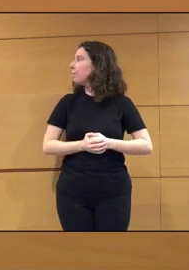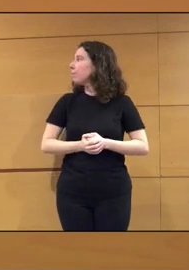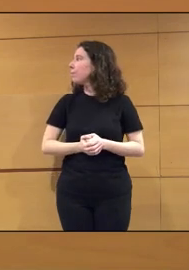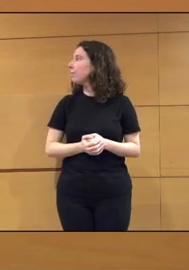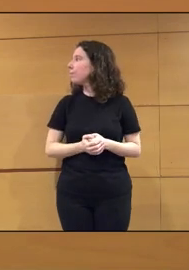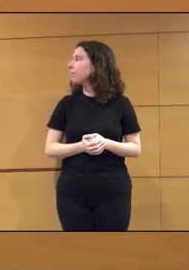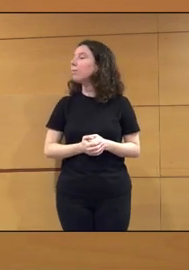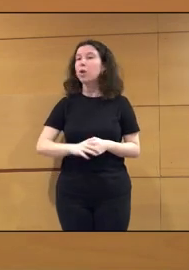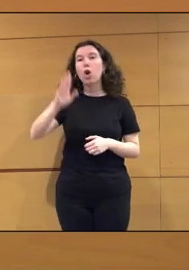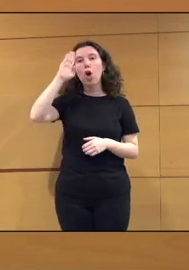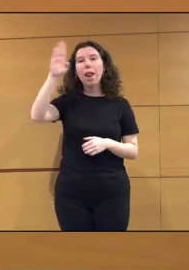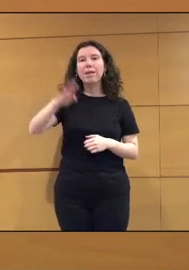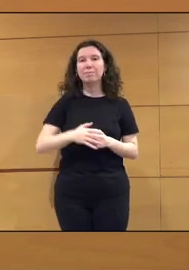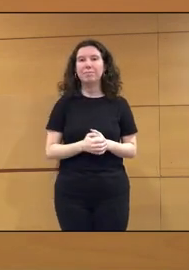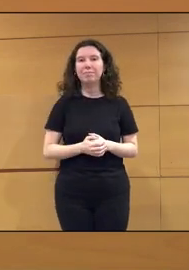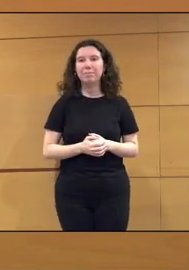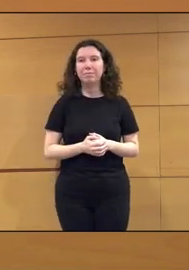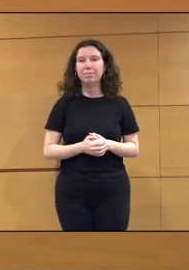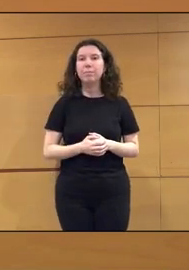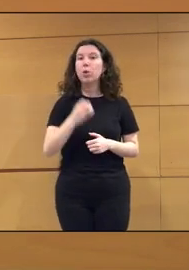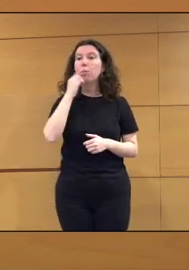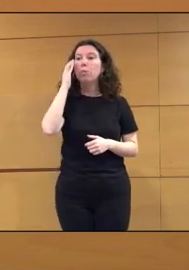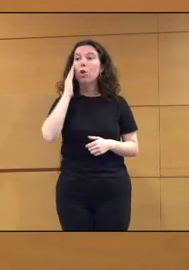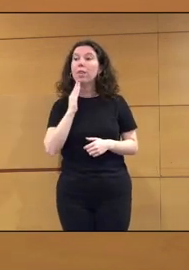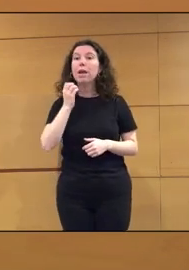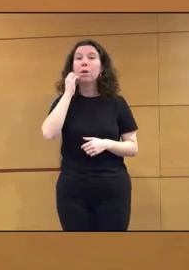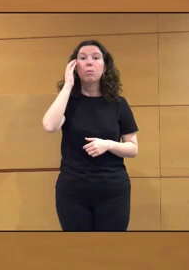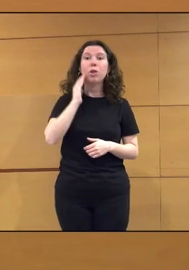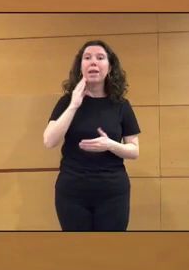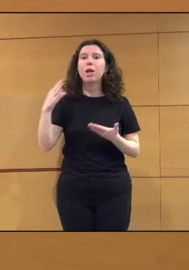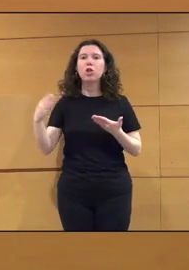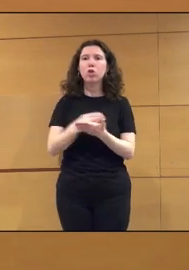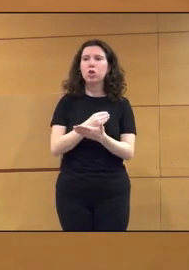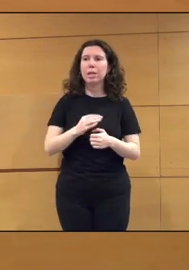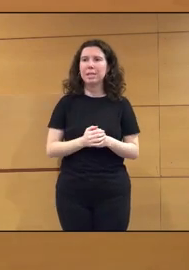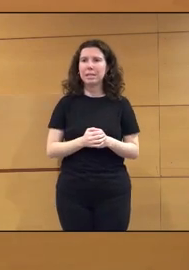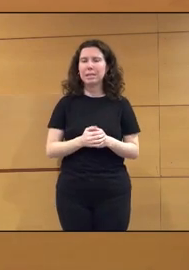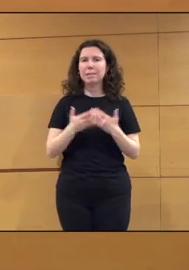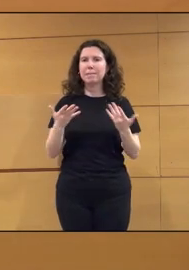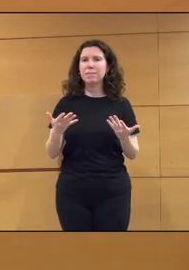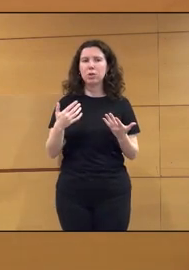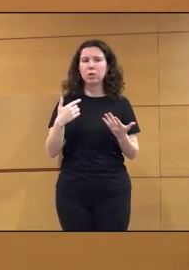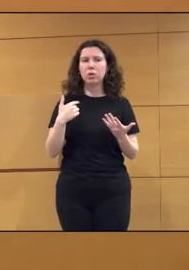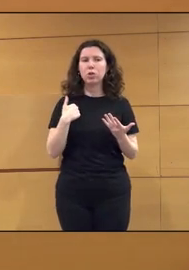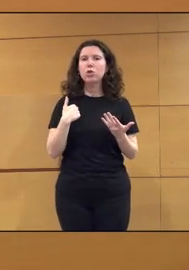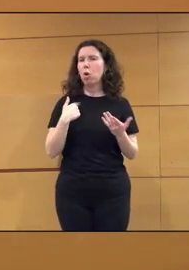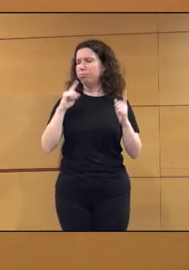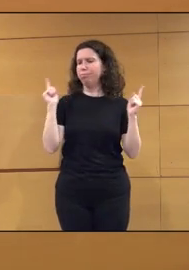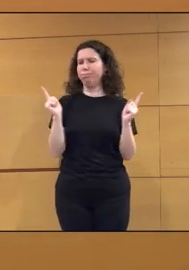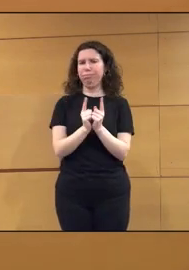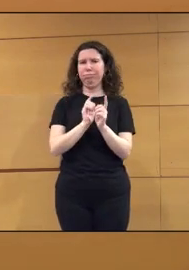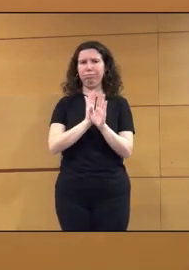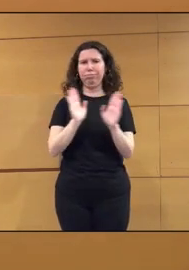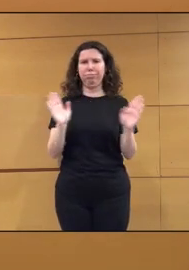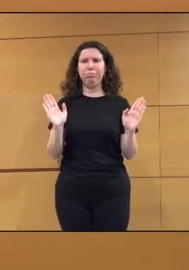Sí? Hola? Sí, ara sí. Bon dia a totes i tots. Bueno, m'he assegut, però seré molt breu, que només